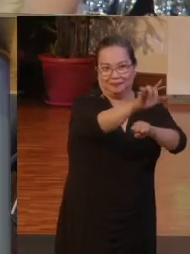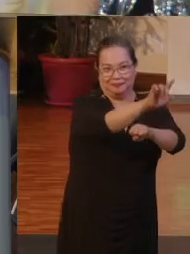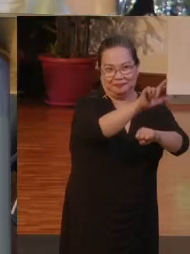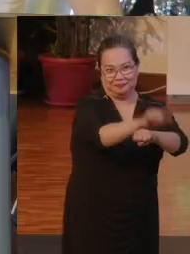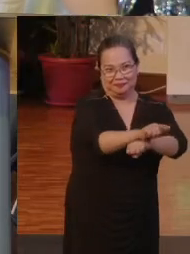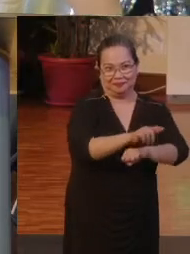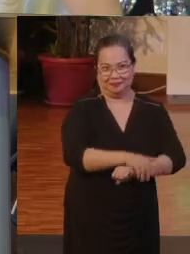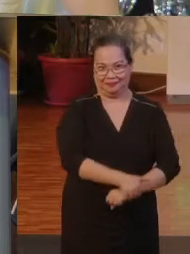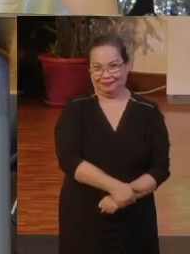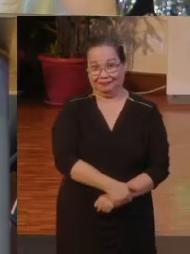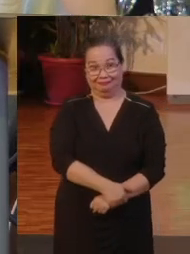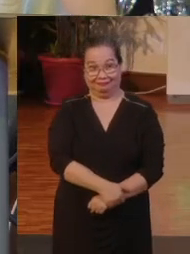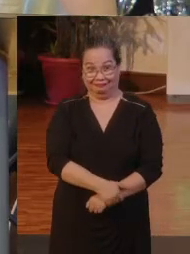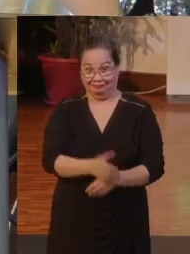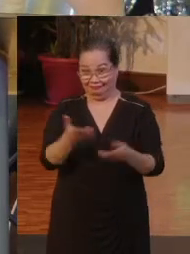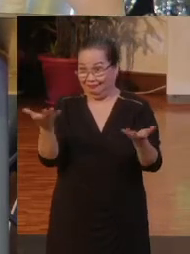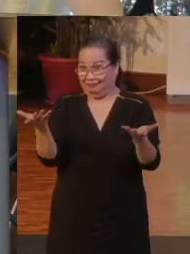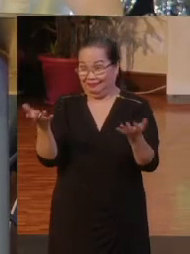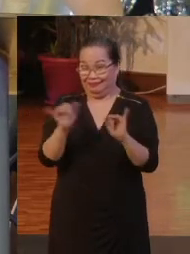Gayun din mga kapatid,